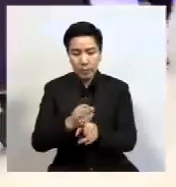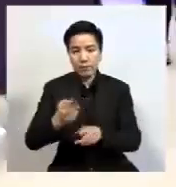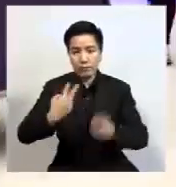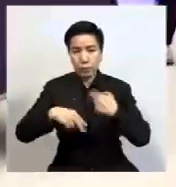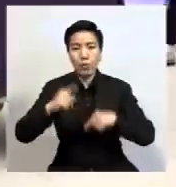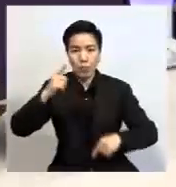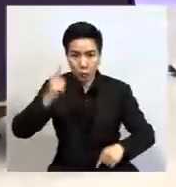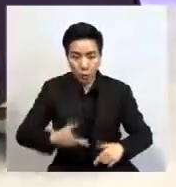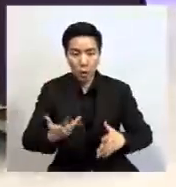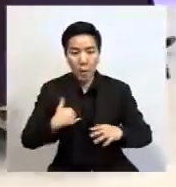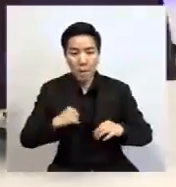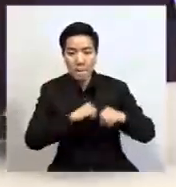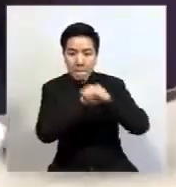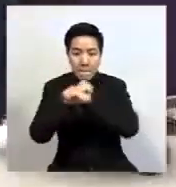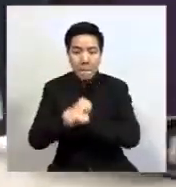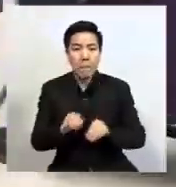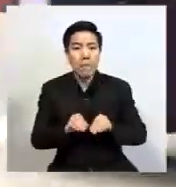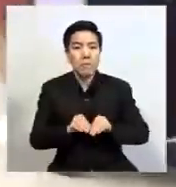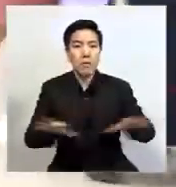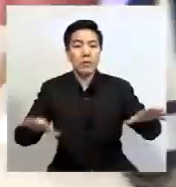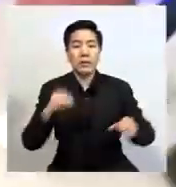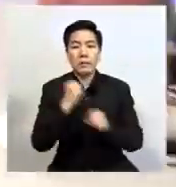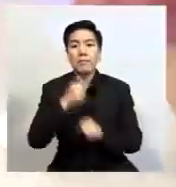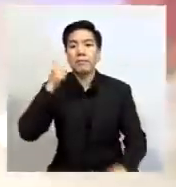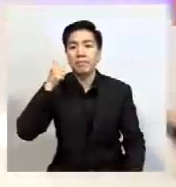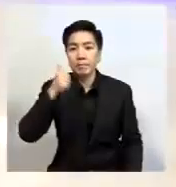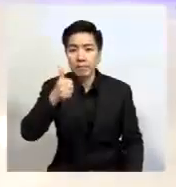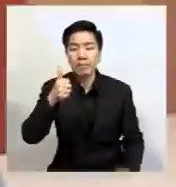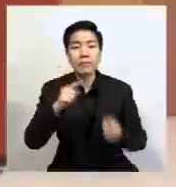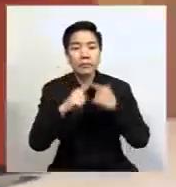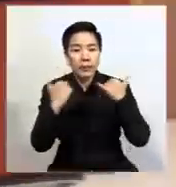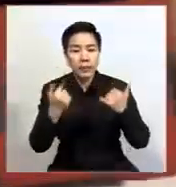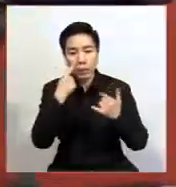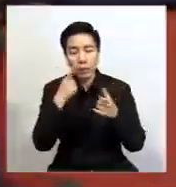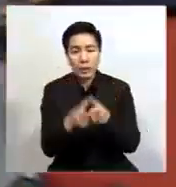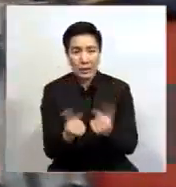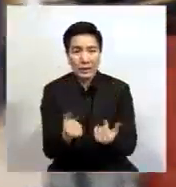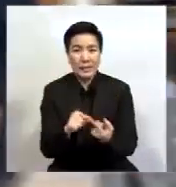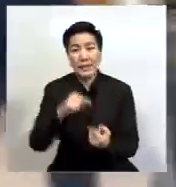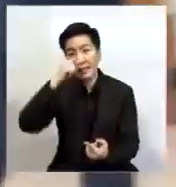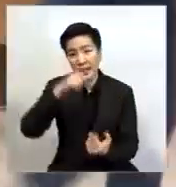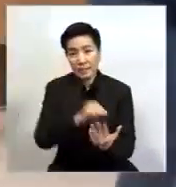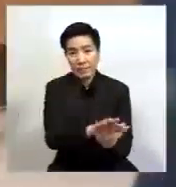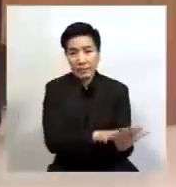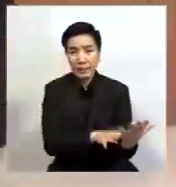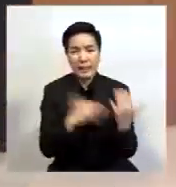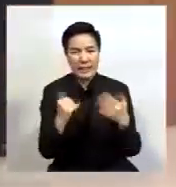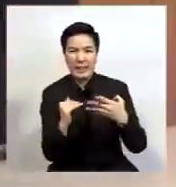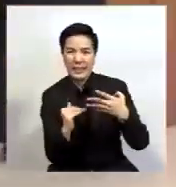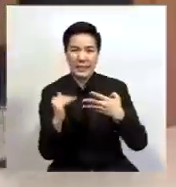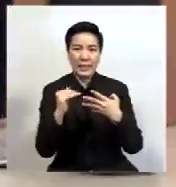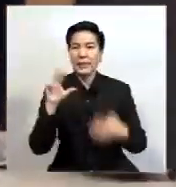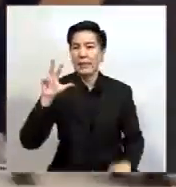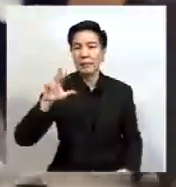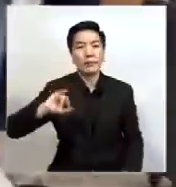าได้และก็ป้องกันเรื่องของการแพร่กระจายของเชื้อซึ่งยืนยันนะคะว่าสถานการณ์ในประเทศไทยขณะนี้ยังไม่ถึง